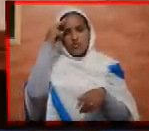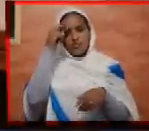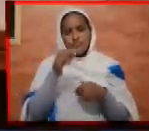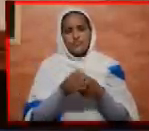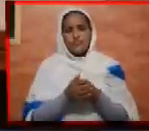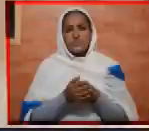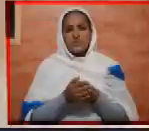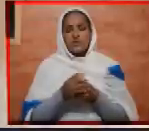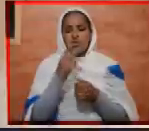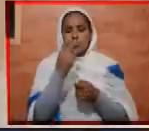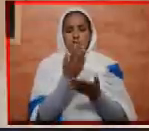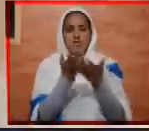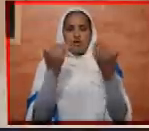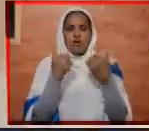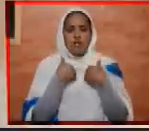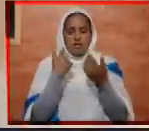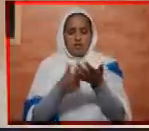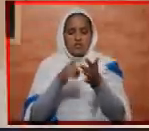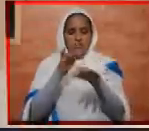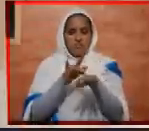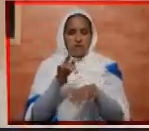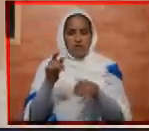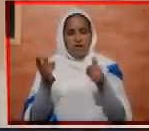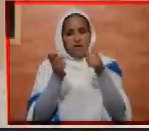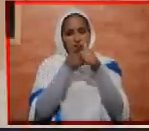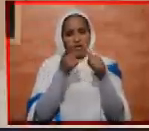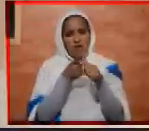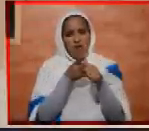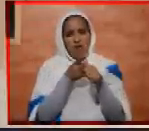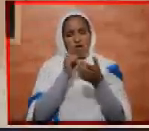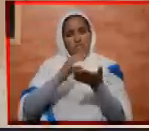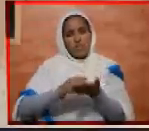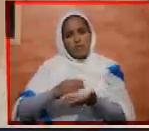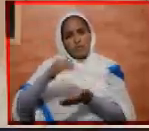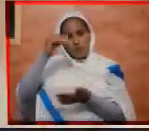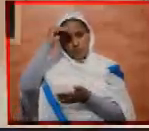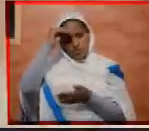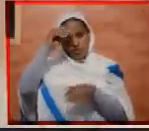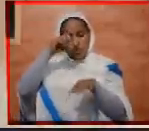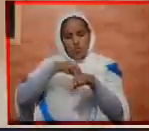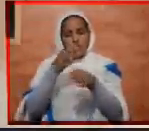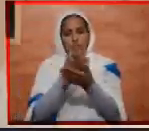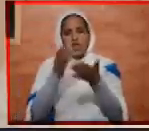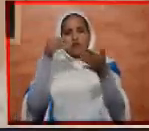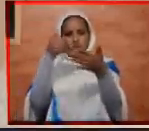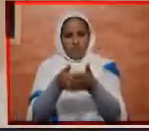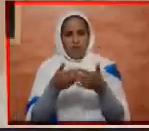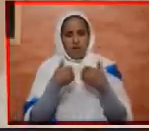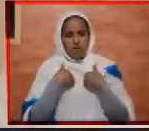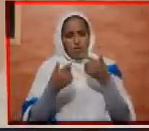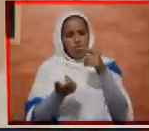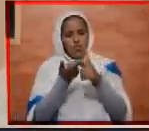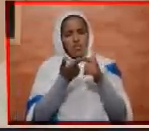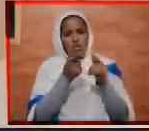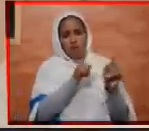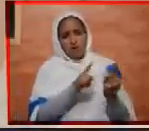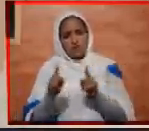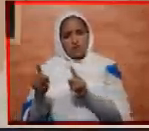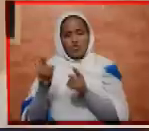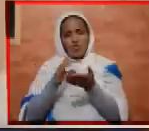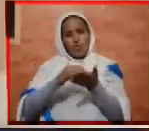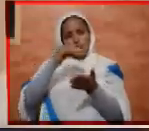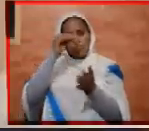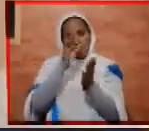ይማራል። እና ተማሪው ከህፃነቱ ጀምሮ የመምህሩ እግር እያጠበ የመምህሩ እግር አጥቦ